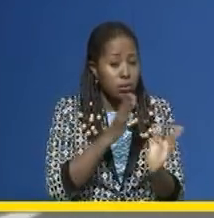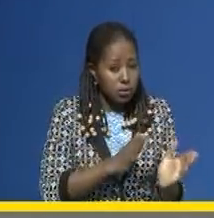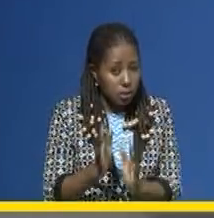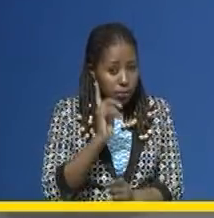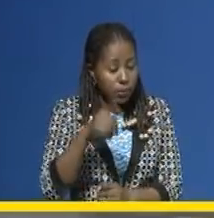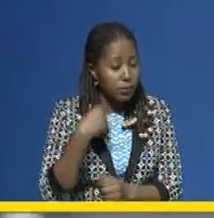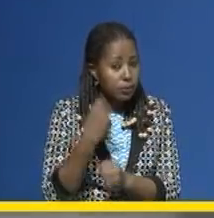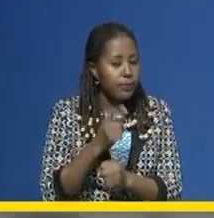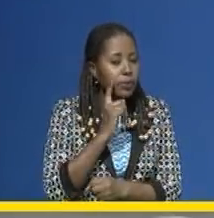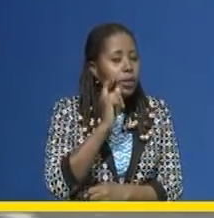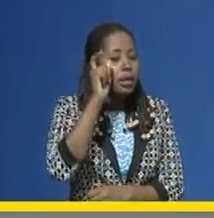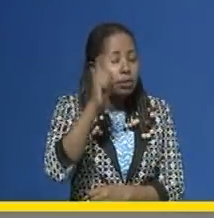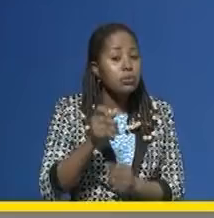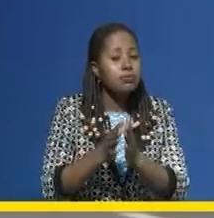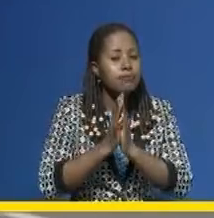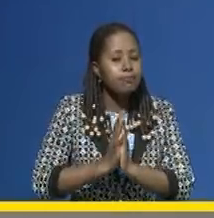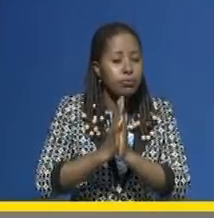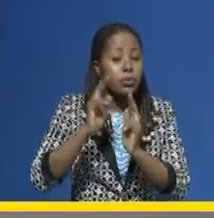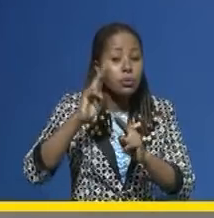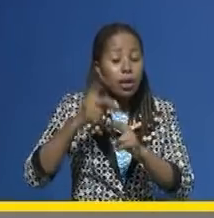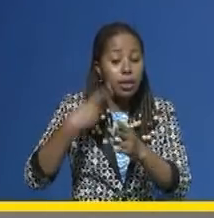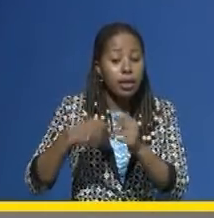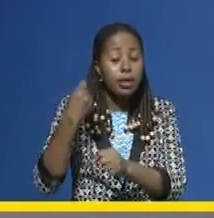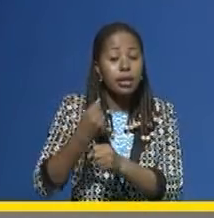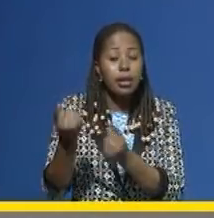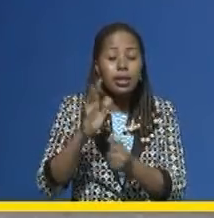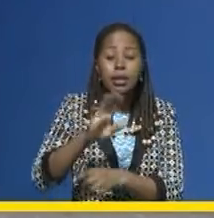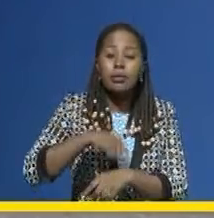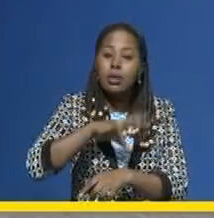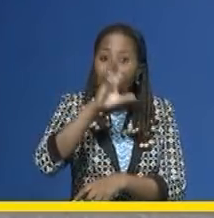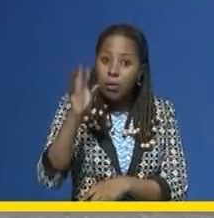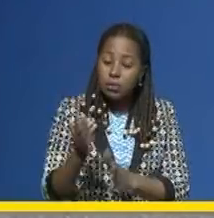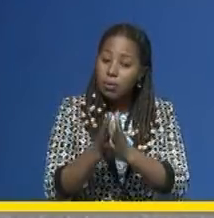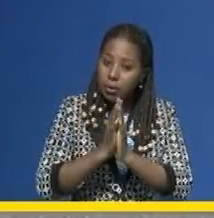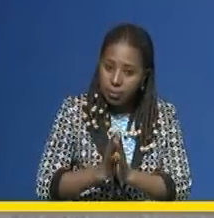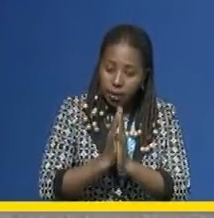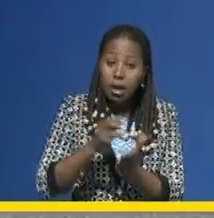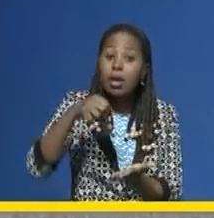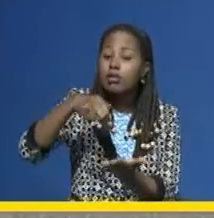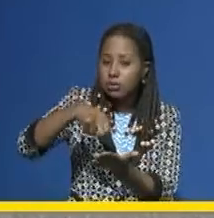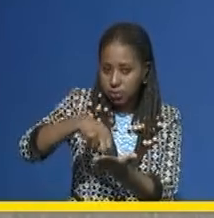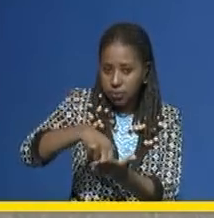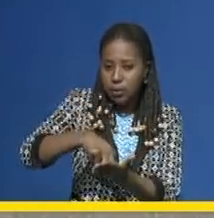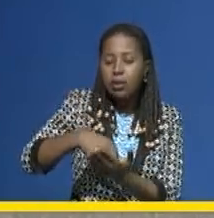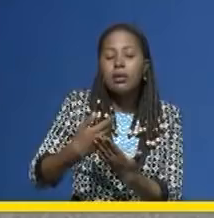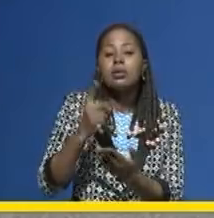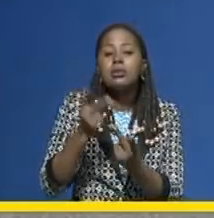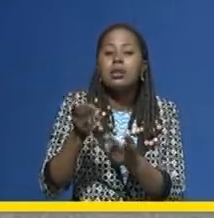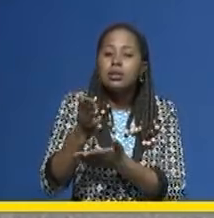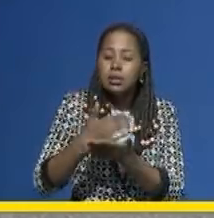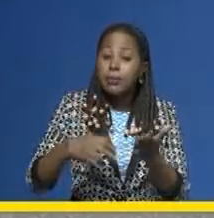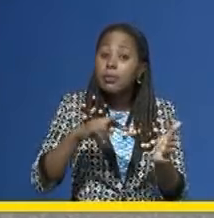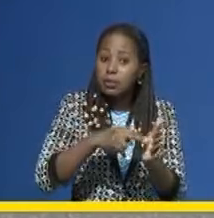huu unaomfanya kila muumini kusalia kwenye gari lake muda wote wa ibada ya toba, ikiwa ni sehemu